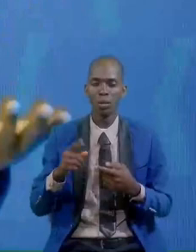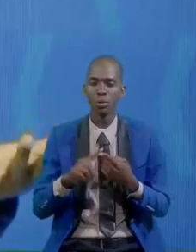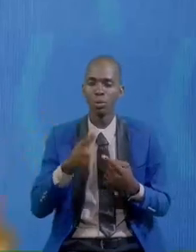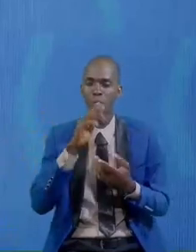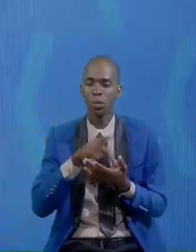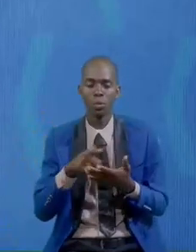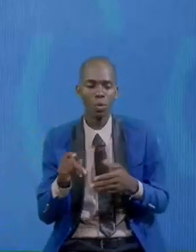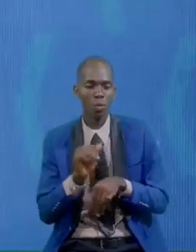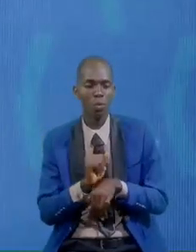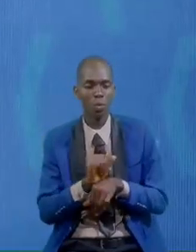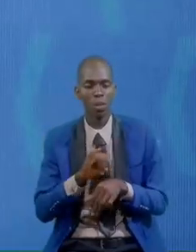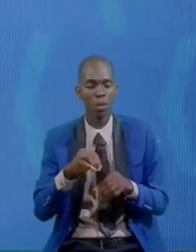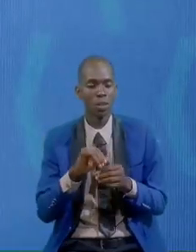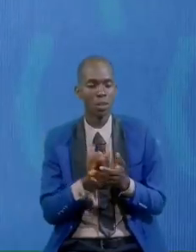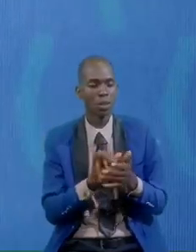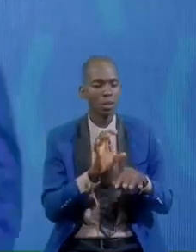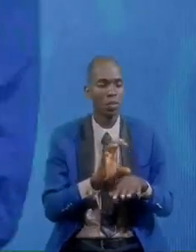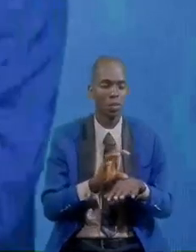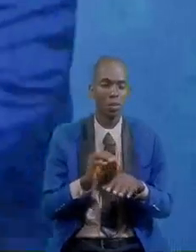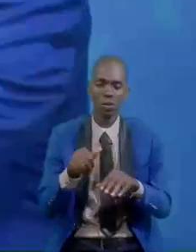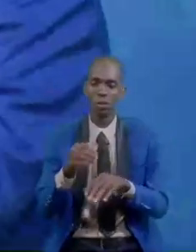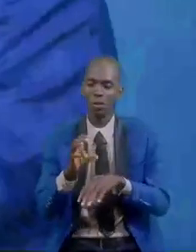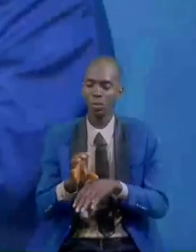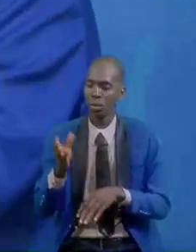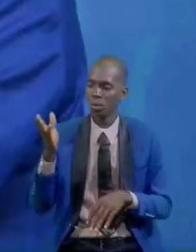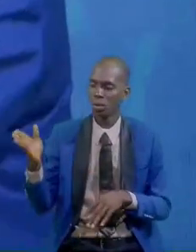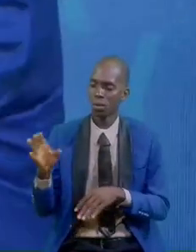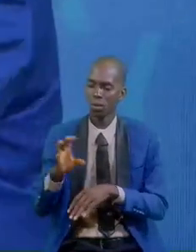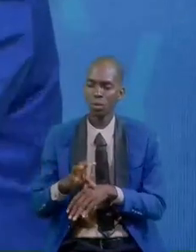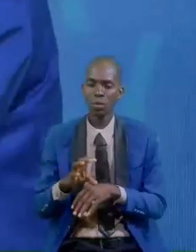agissant dans tel autre guide, dans tel autre guide, il fera la même chose.